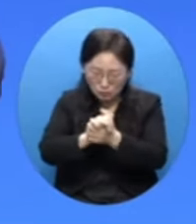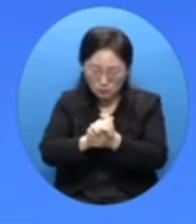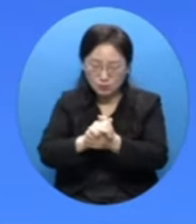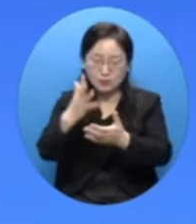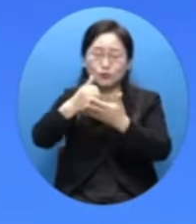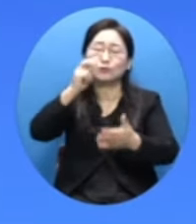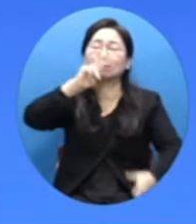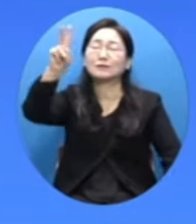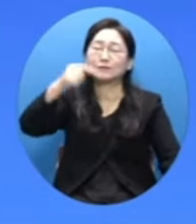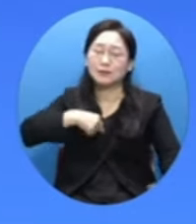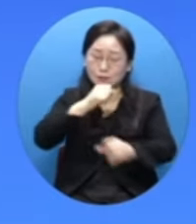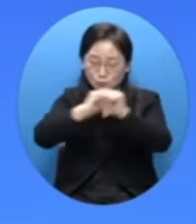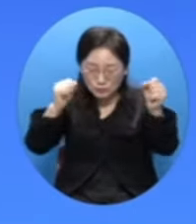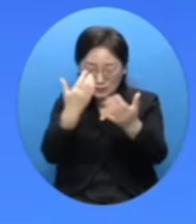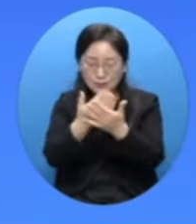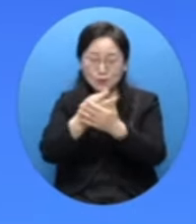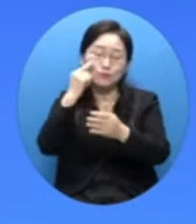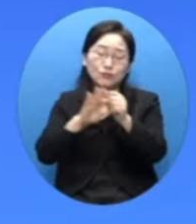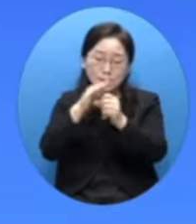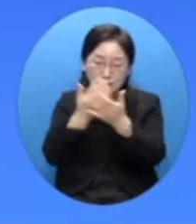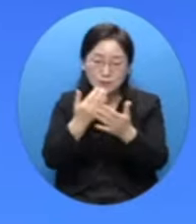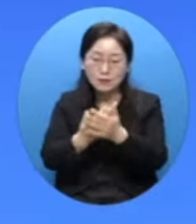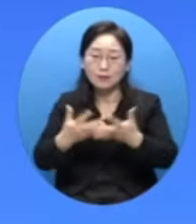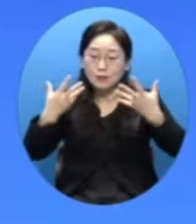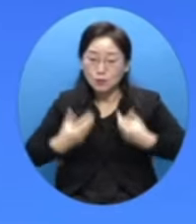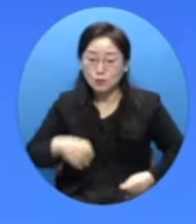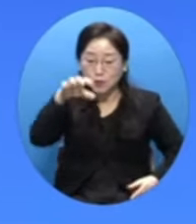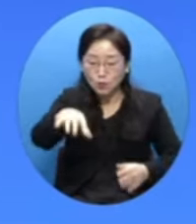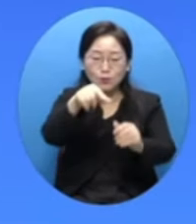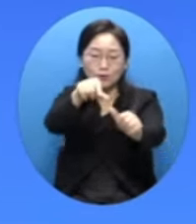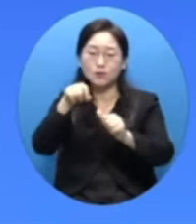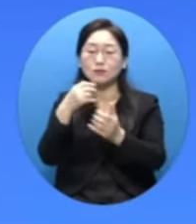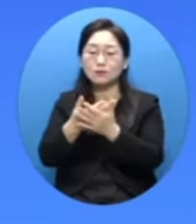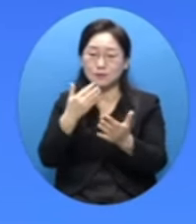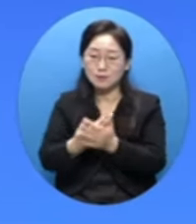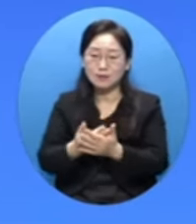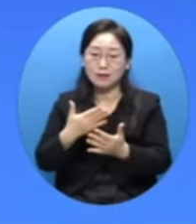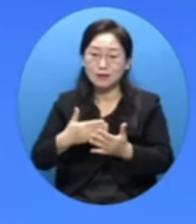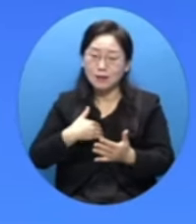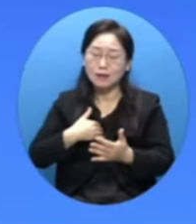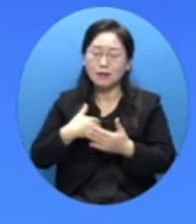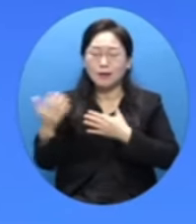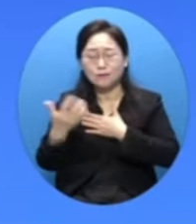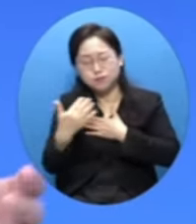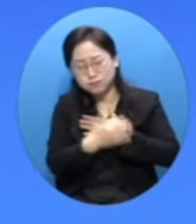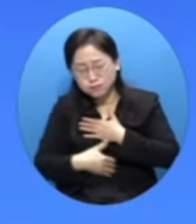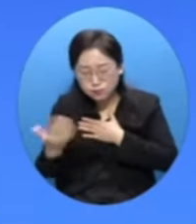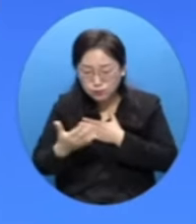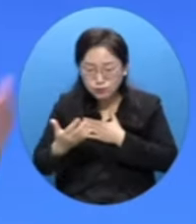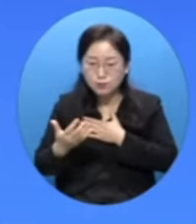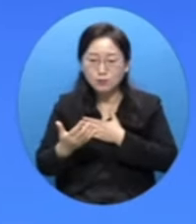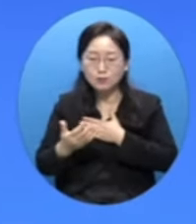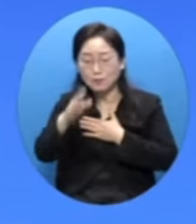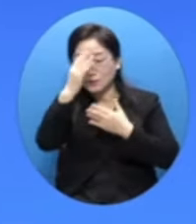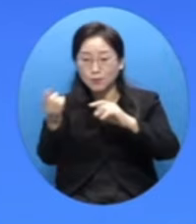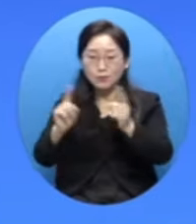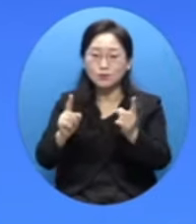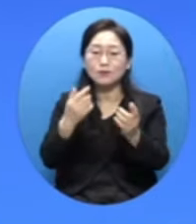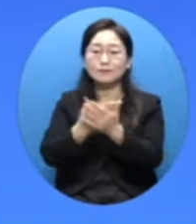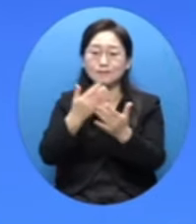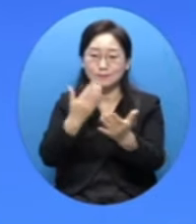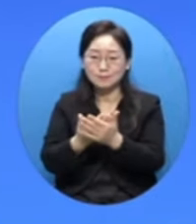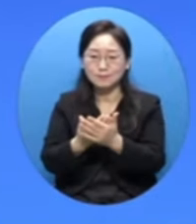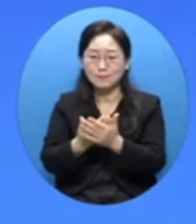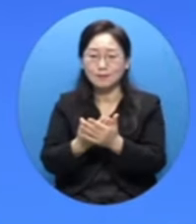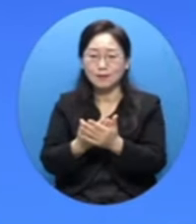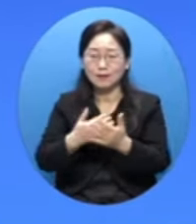주님 나를 불쌍히 여겨 주옵소서. 나를 이 절망에서 건져 주시옵소서. 나를 이 아픈 몸에서 주님 병을 고치심으로